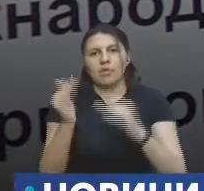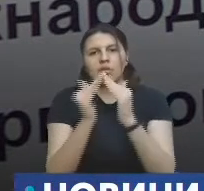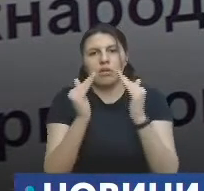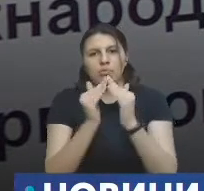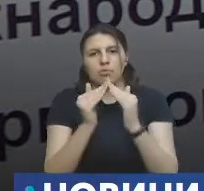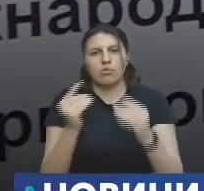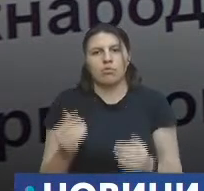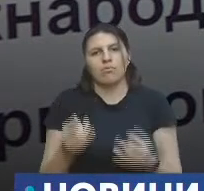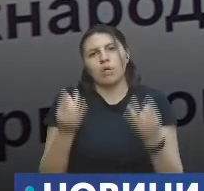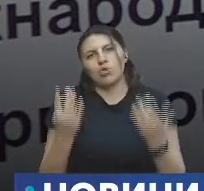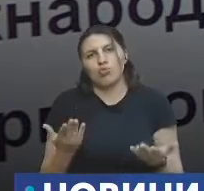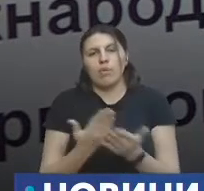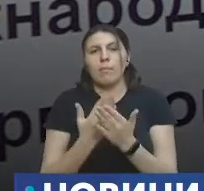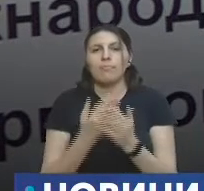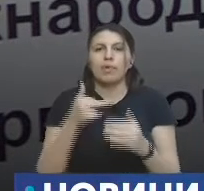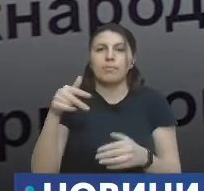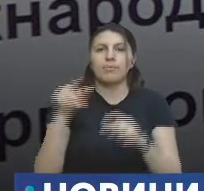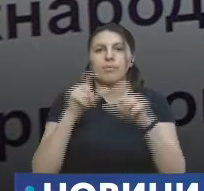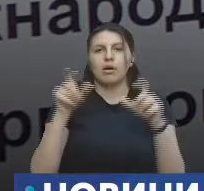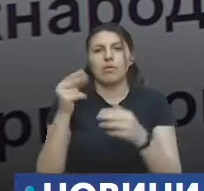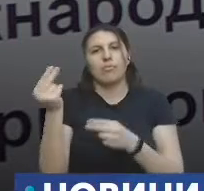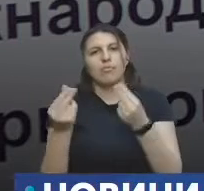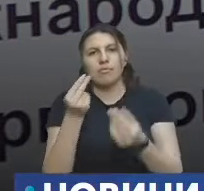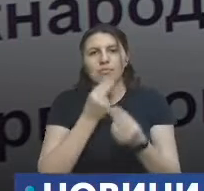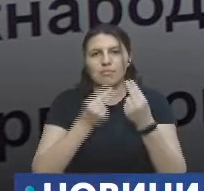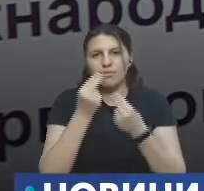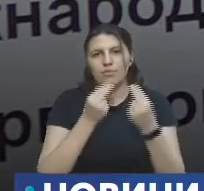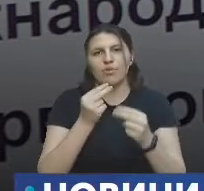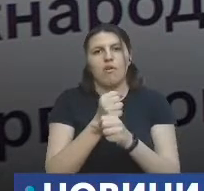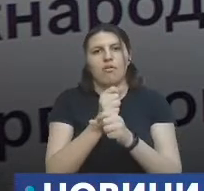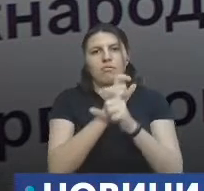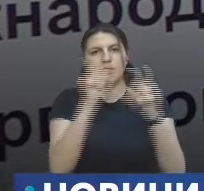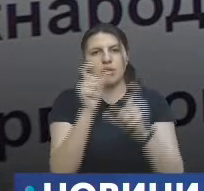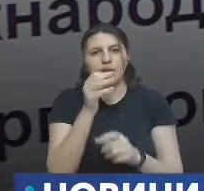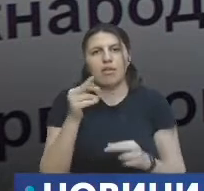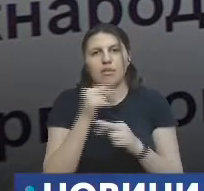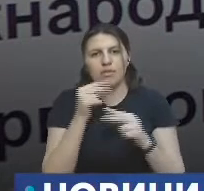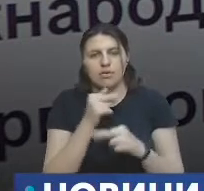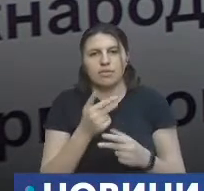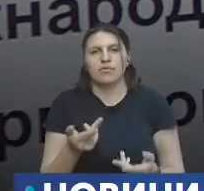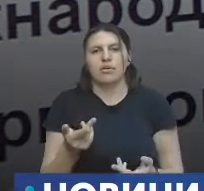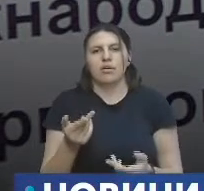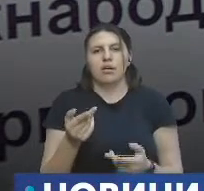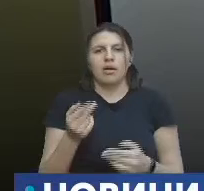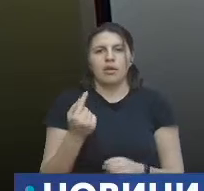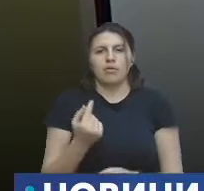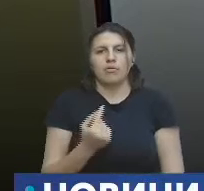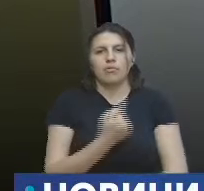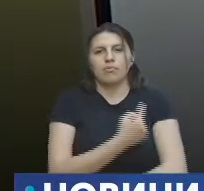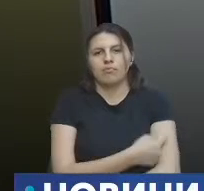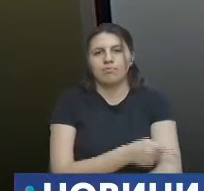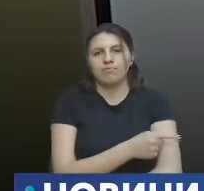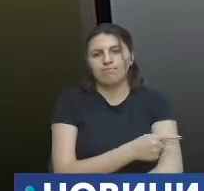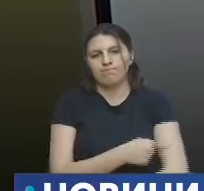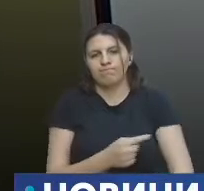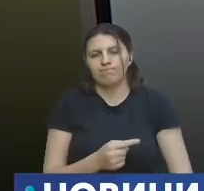– пойти в магазин приобрести продукти, в аптеке лекарства, до медицинских манипуляций. И во